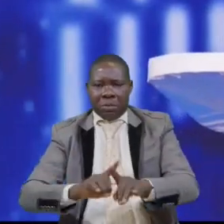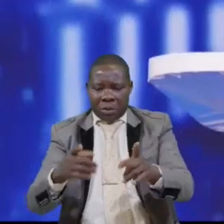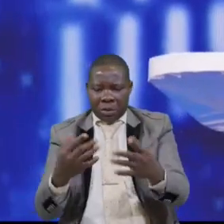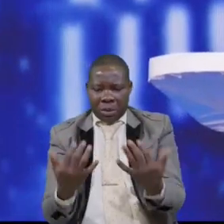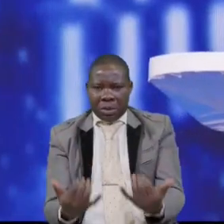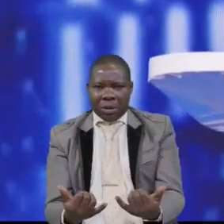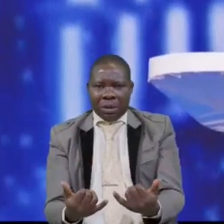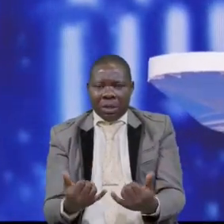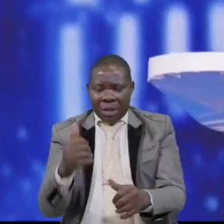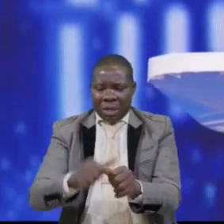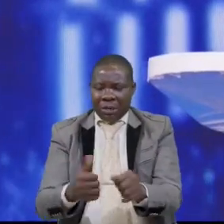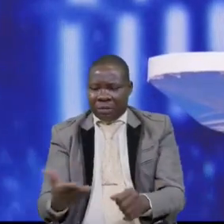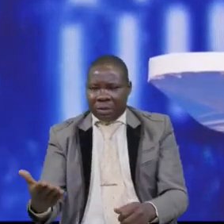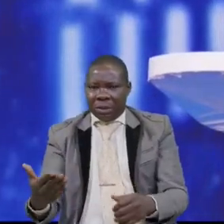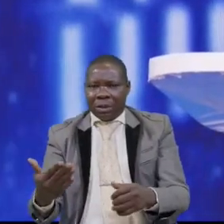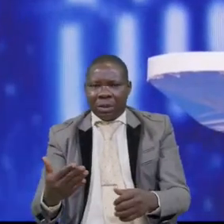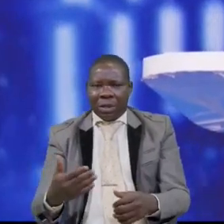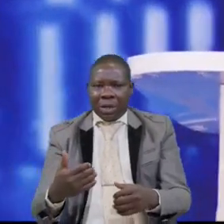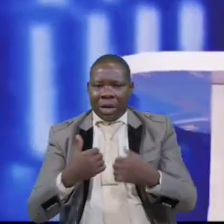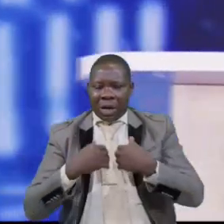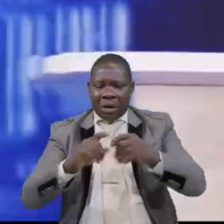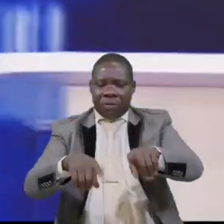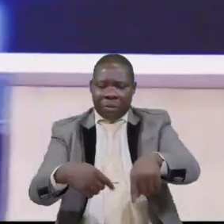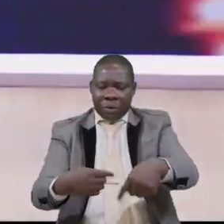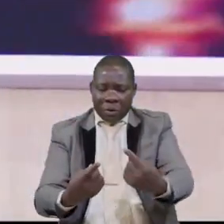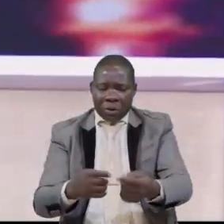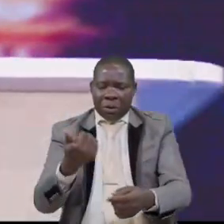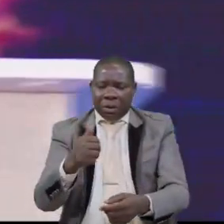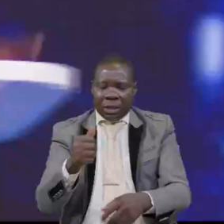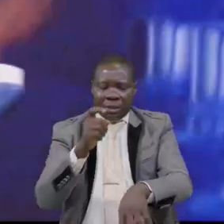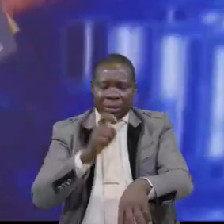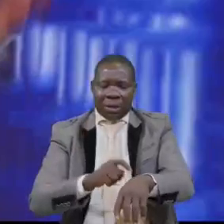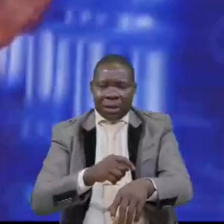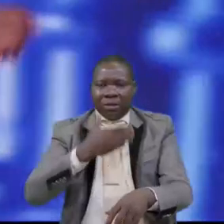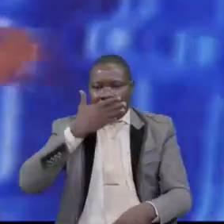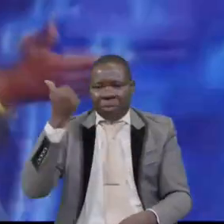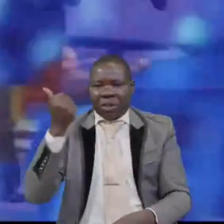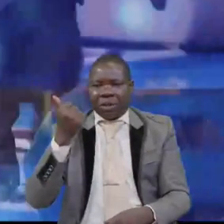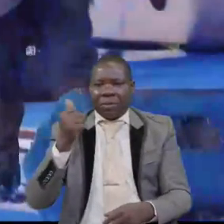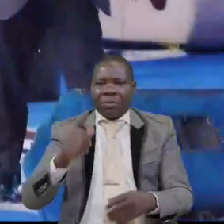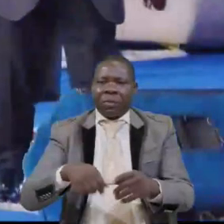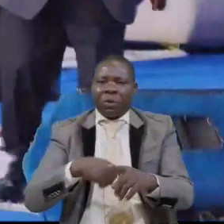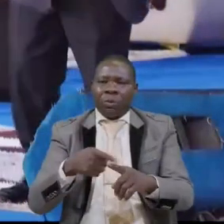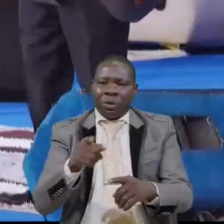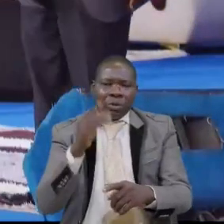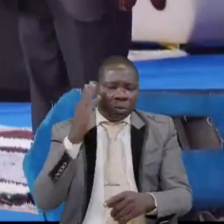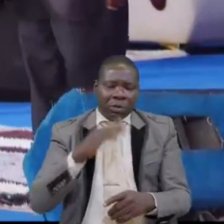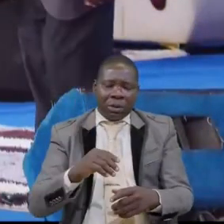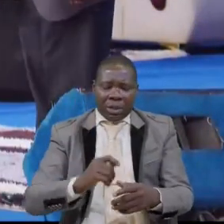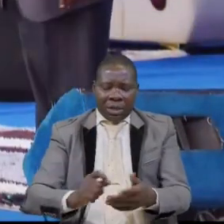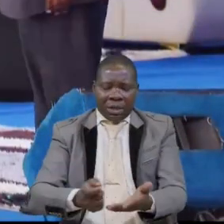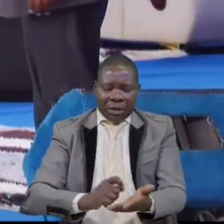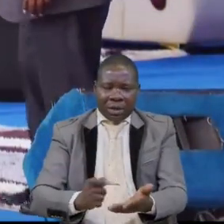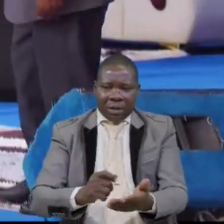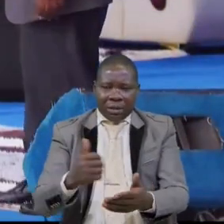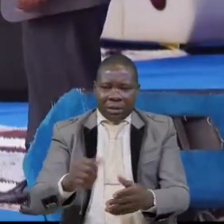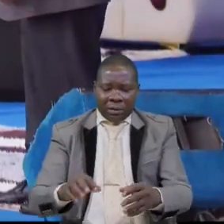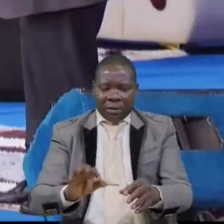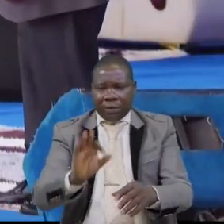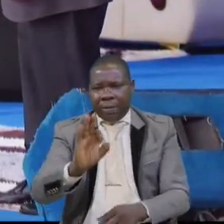tout... Nous sommes allés 10 fois meilleurs. Si tu veux remplir un formulaire, on n'a plus